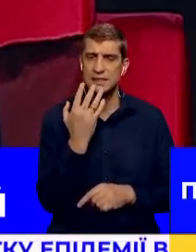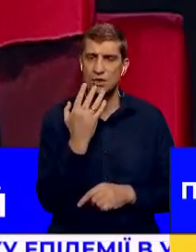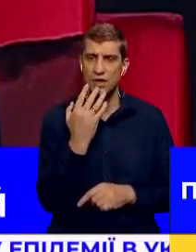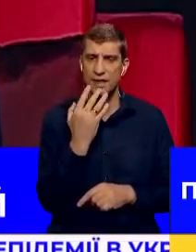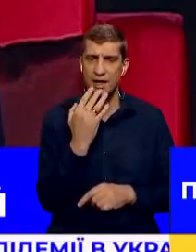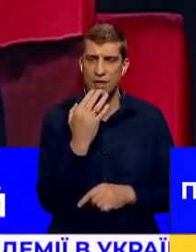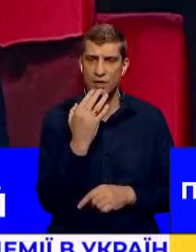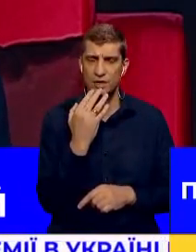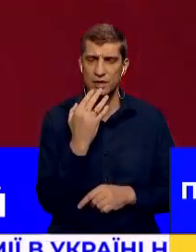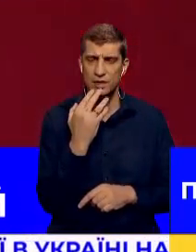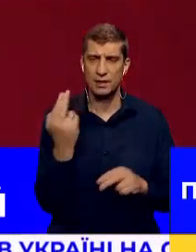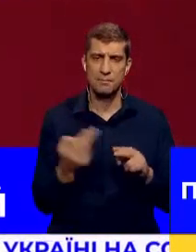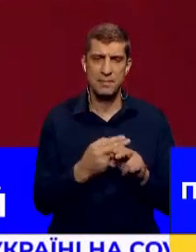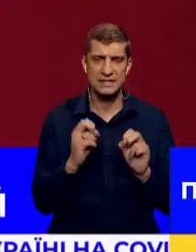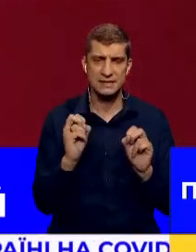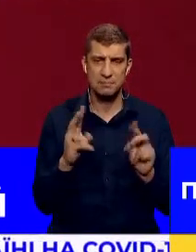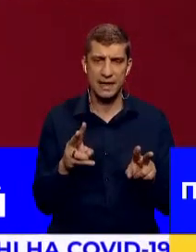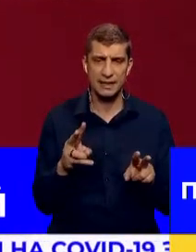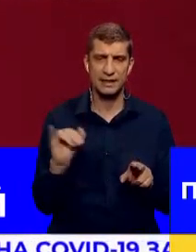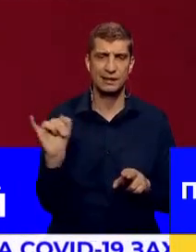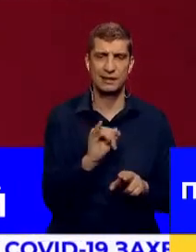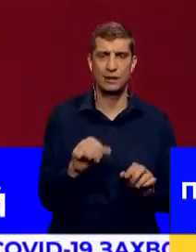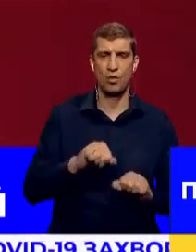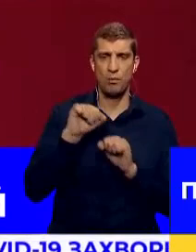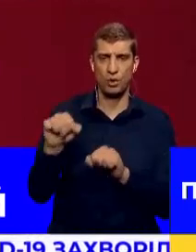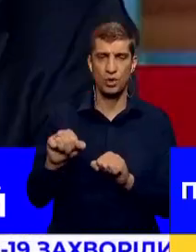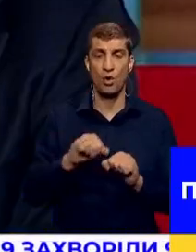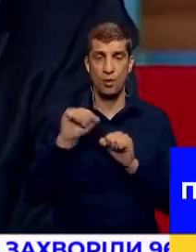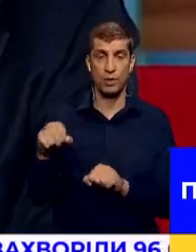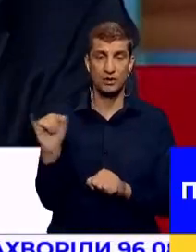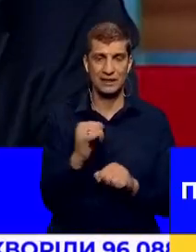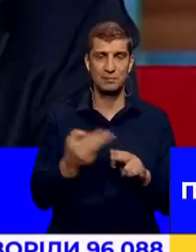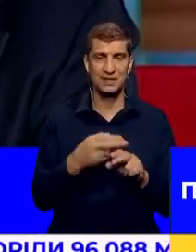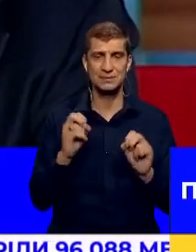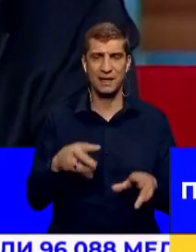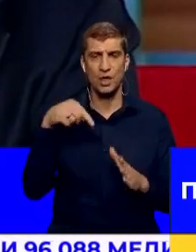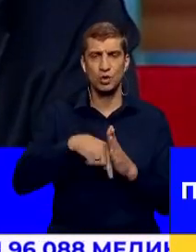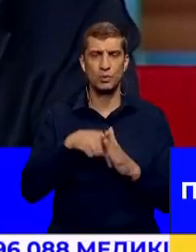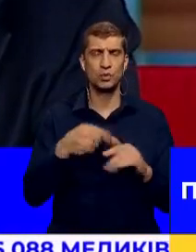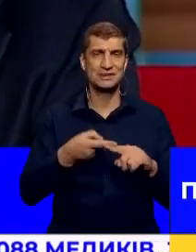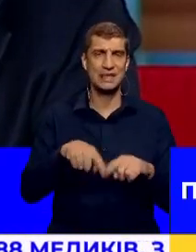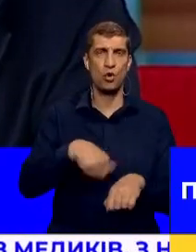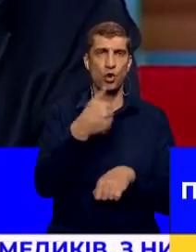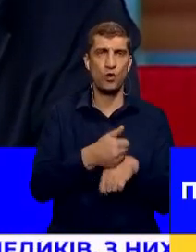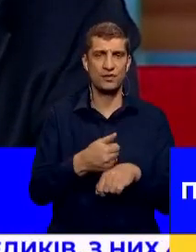національної безпеки і оборони, оборони і безпеки. Тобто це головний орган,